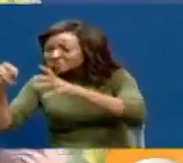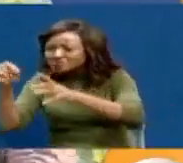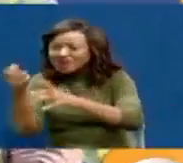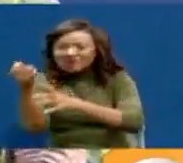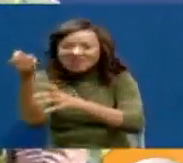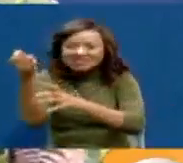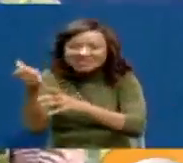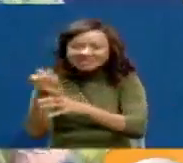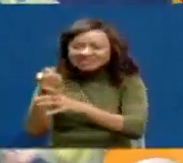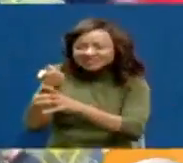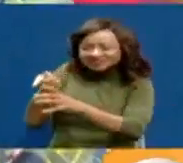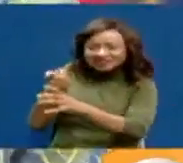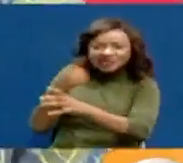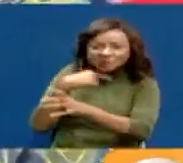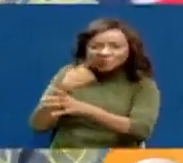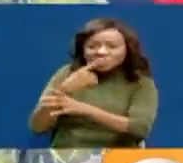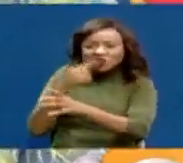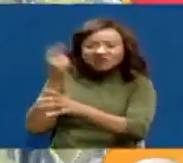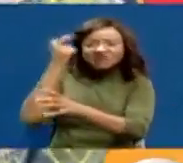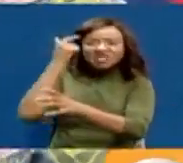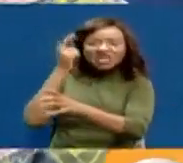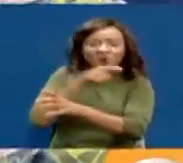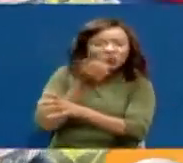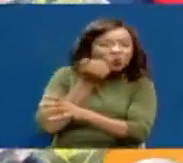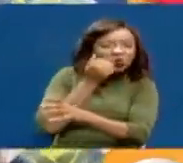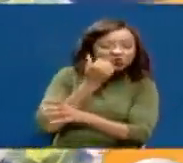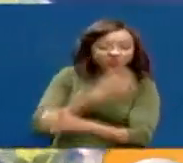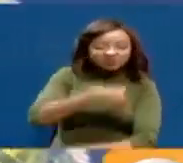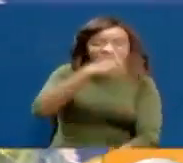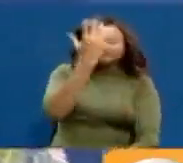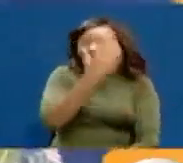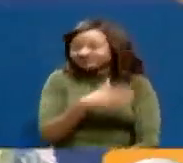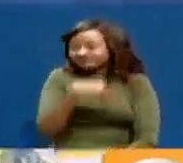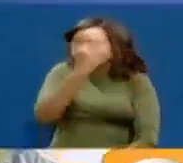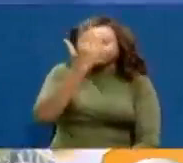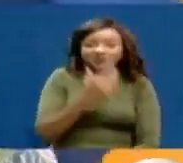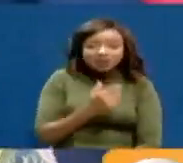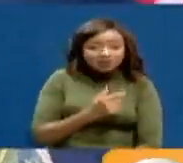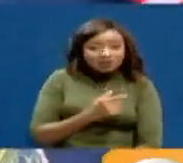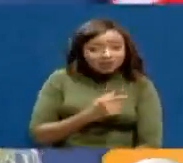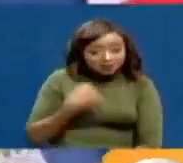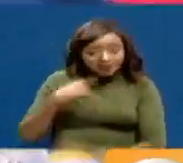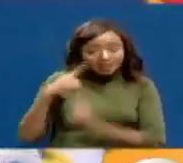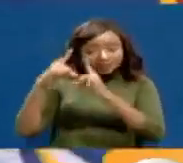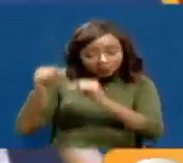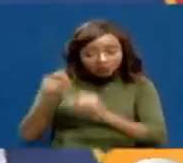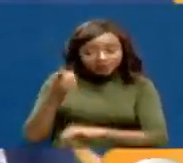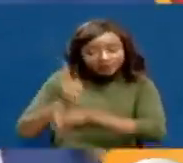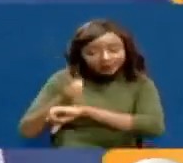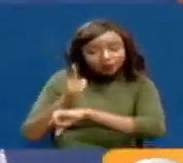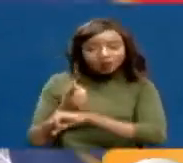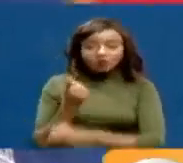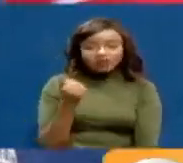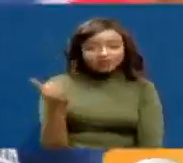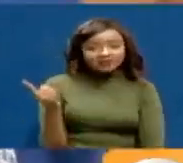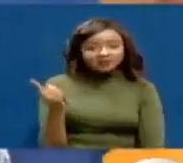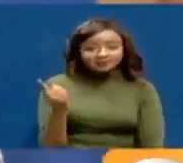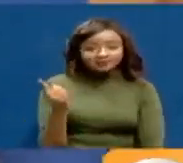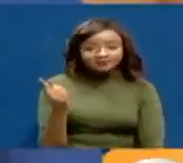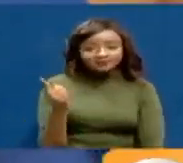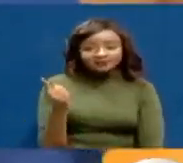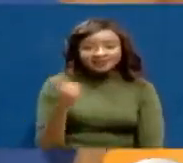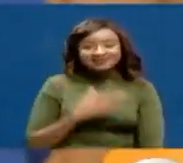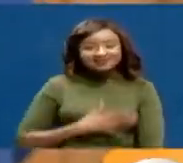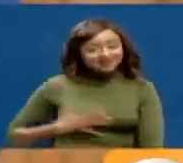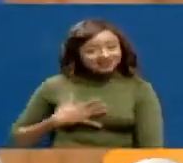ambao wanachukulia ugonjwa huu kama mchezo, mimi ningependa kuwaonya,